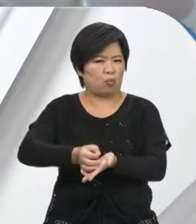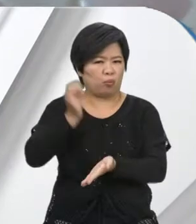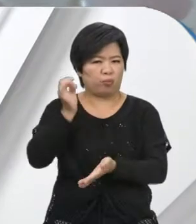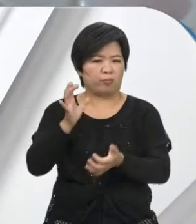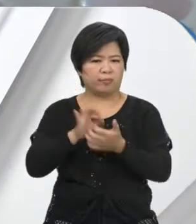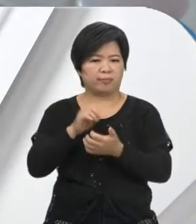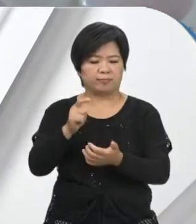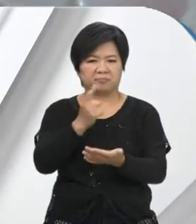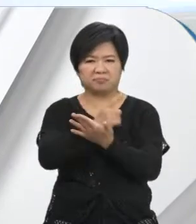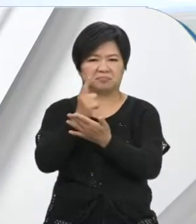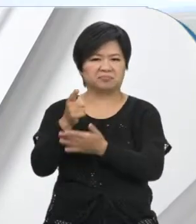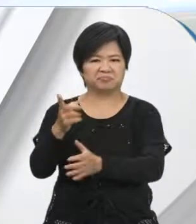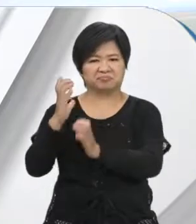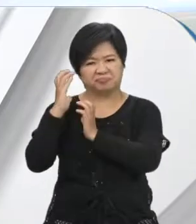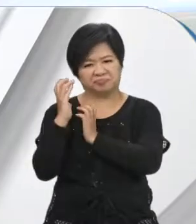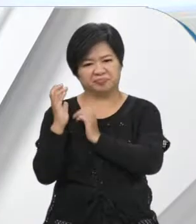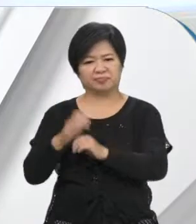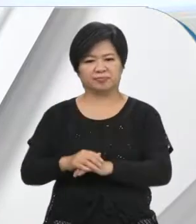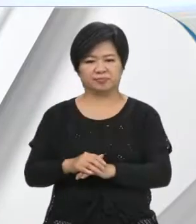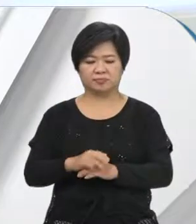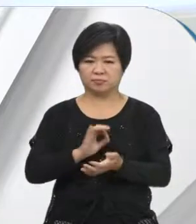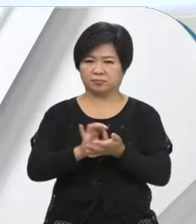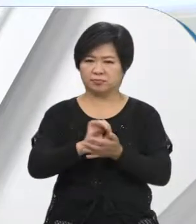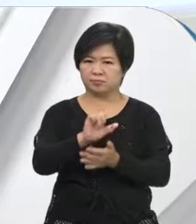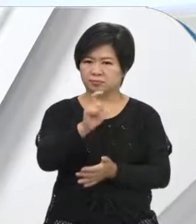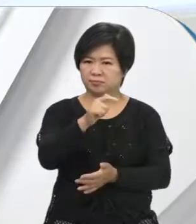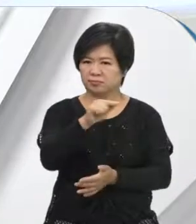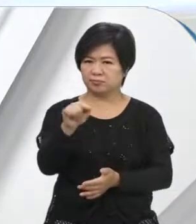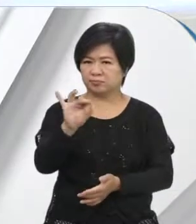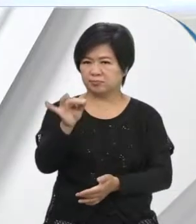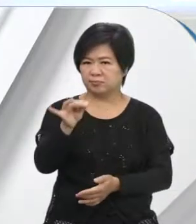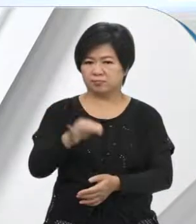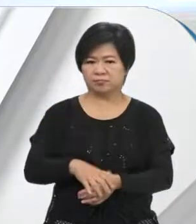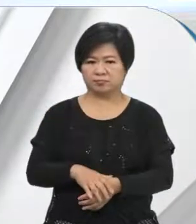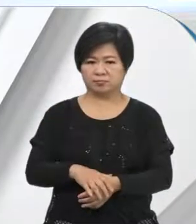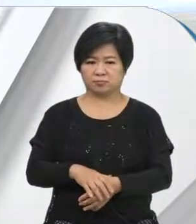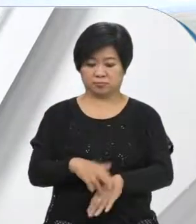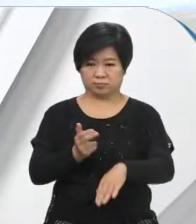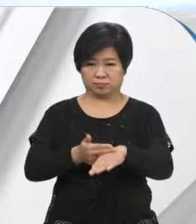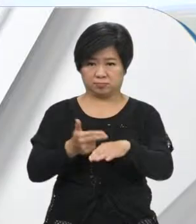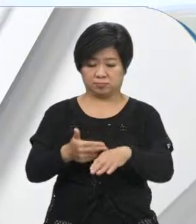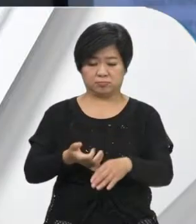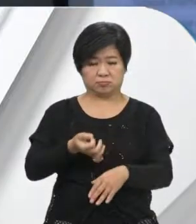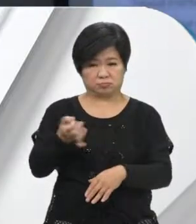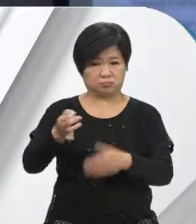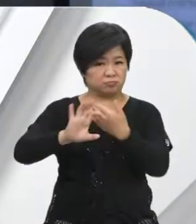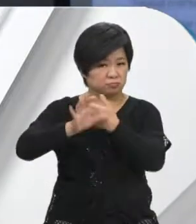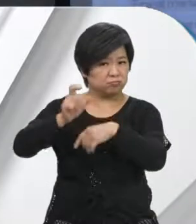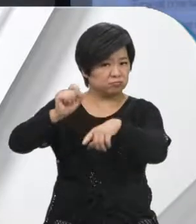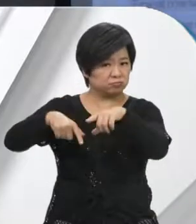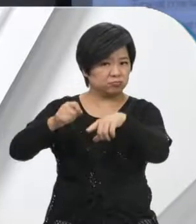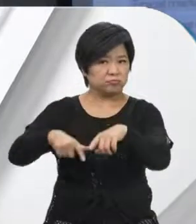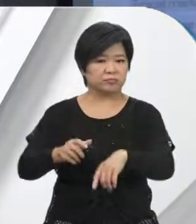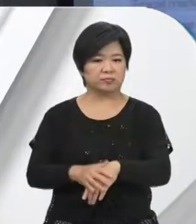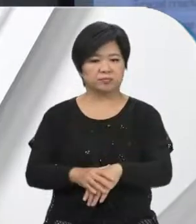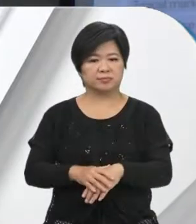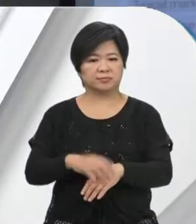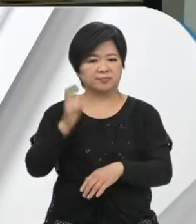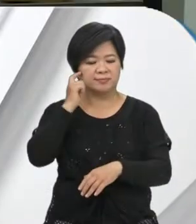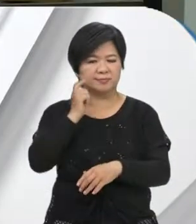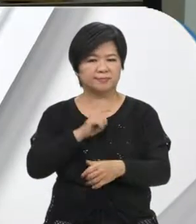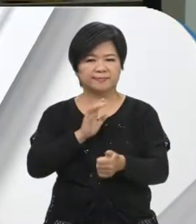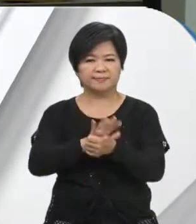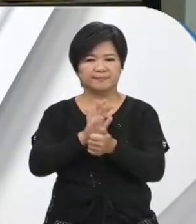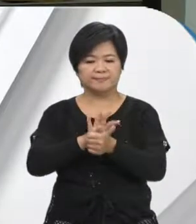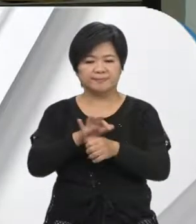压闸的负担。 啊，应该是60万到100万跑不掉。当然，这个技术要付给国外公司的部分。 为操作由韩国近期的